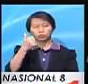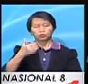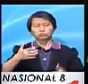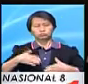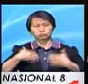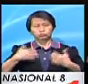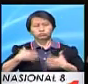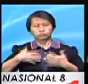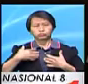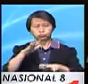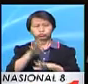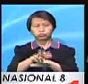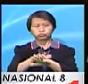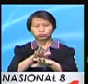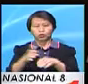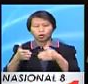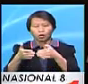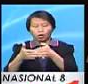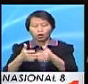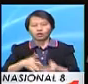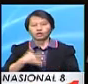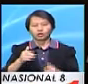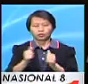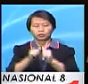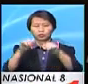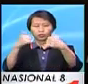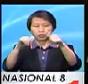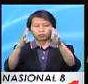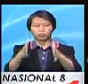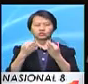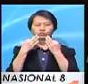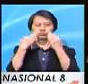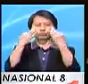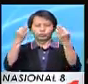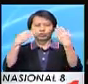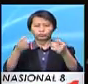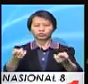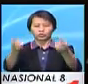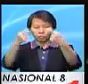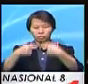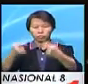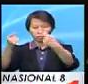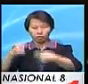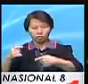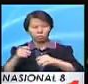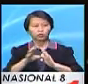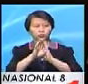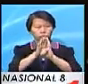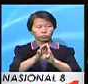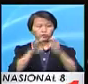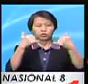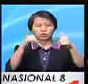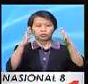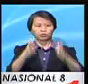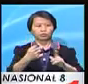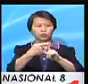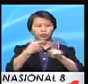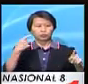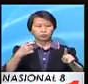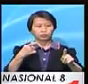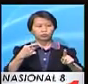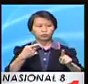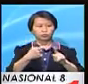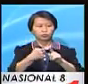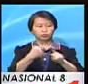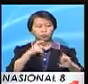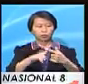kemeriahannya semakin terasa dengan beberapa pemain ternama sudah mula pun hadir, antaranya pemain-pemain daripada pasukan